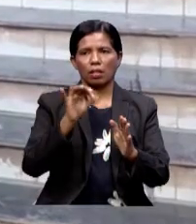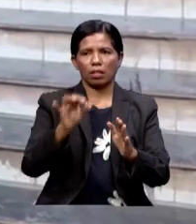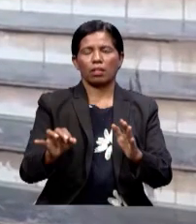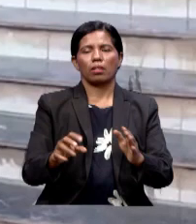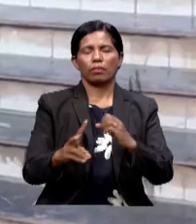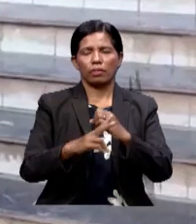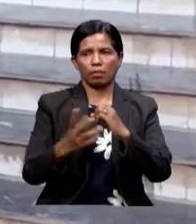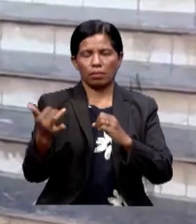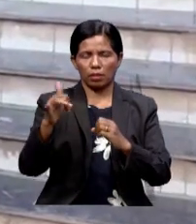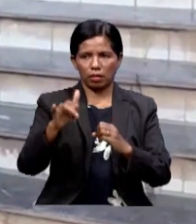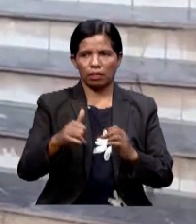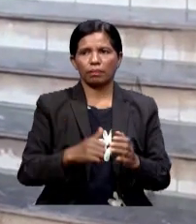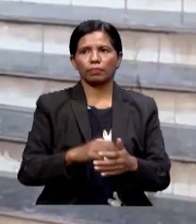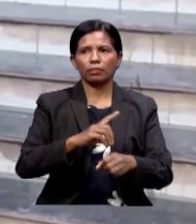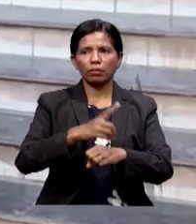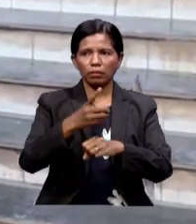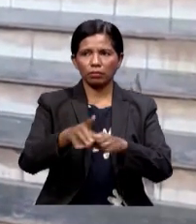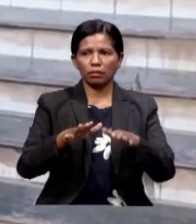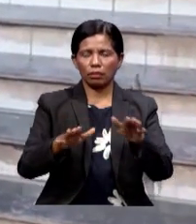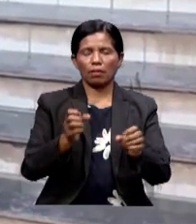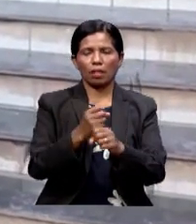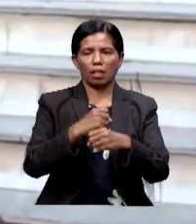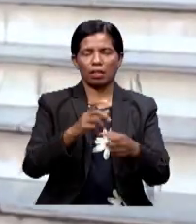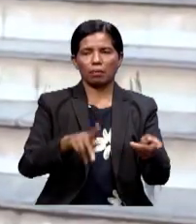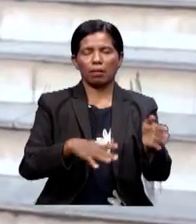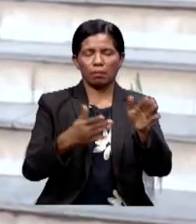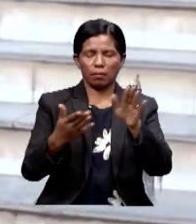Sira. Desastre natural sne hamate